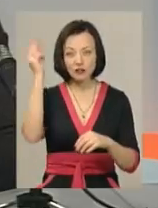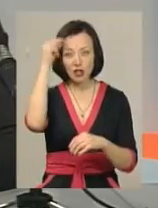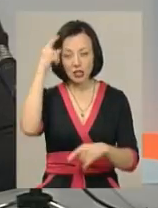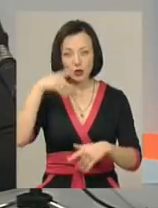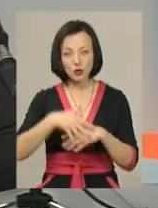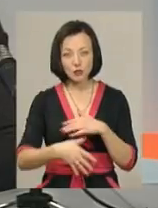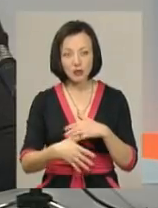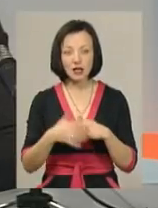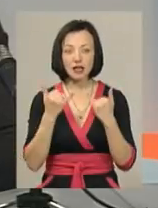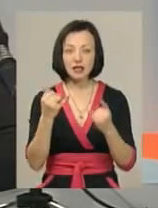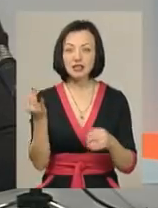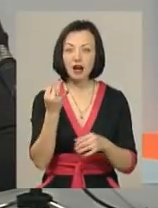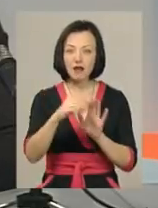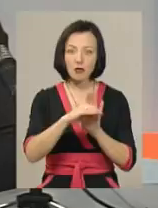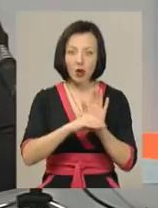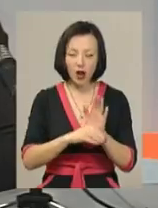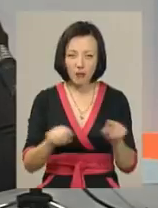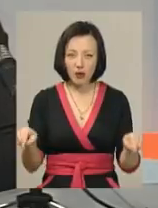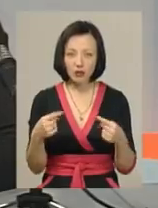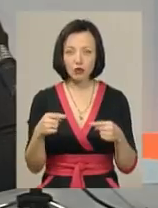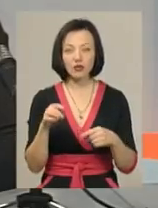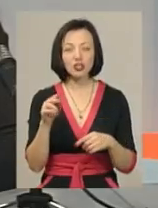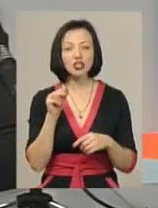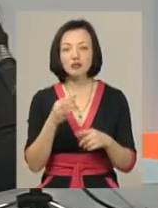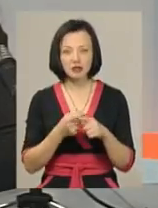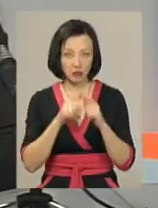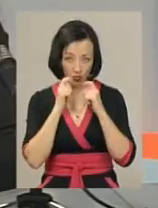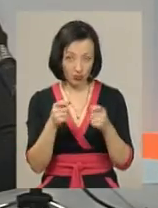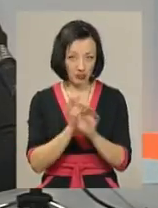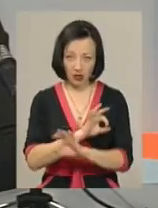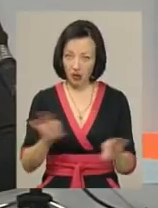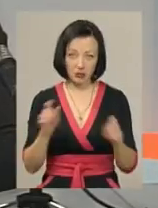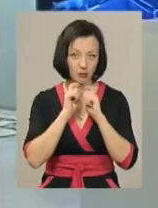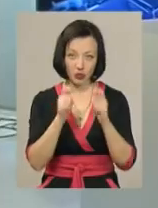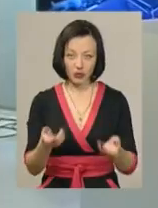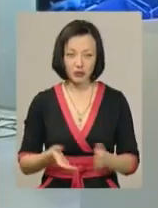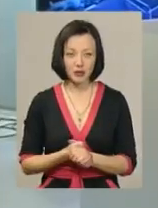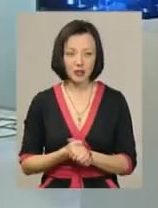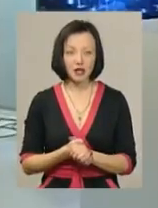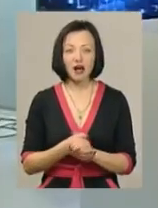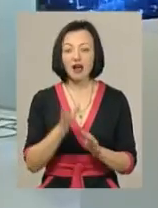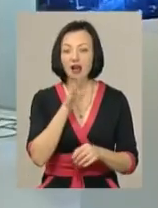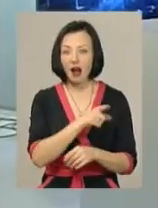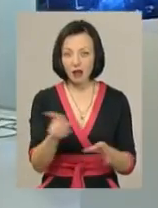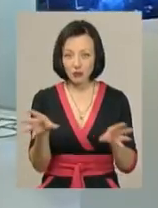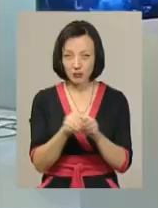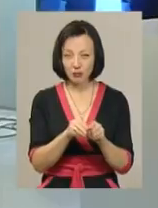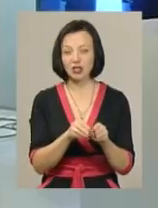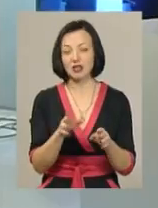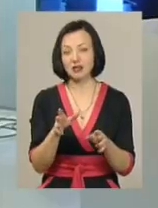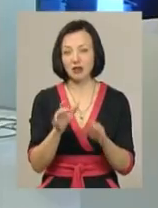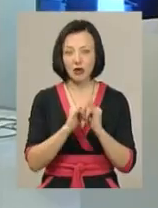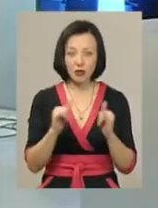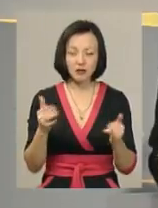її розуміти там для них цікаві програми організовують і чим це не подарунок прекрасний подарунок прекрасний час разом провести давати можливість для